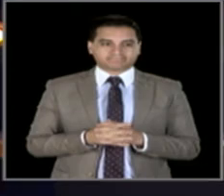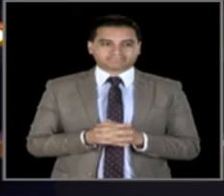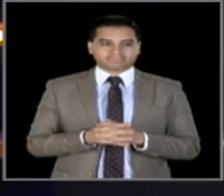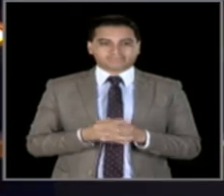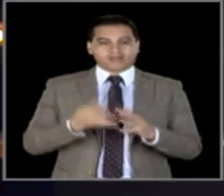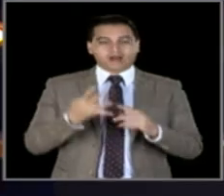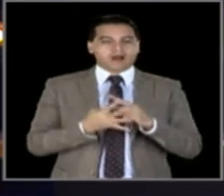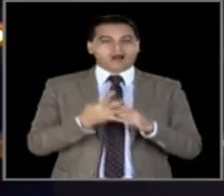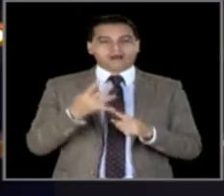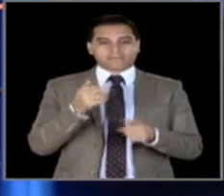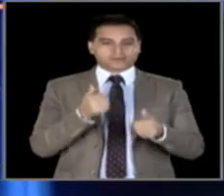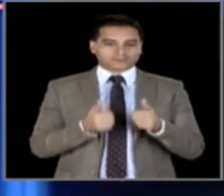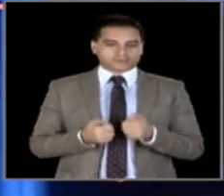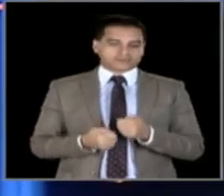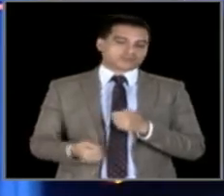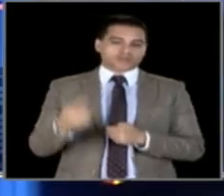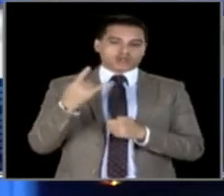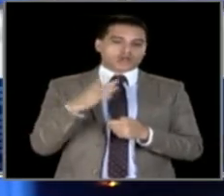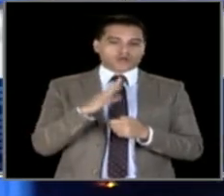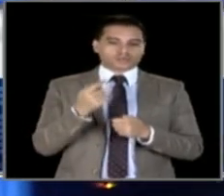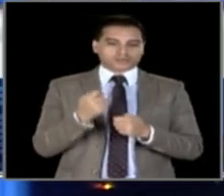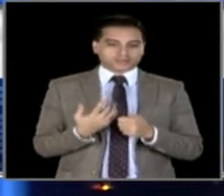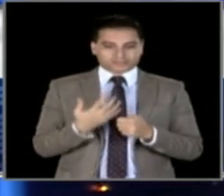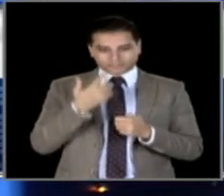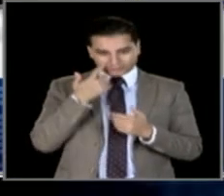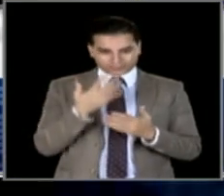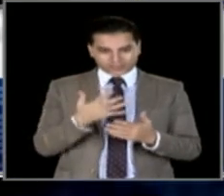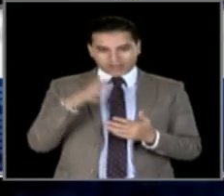أربع اختيارات بزائد 10 أو ناقص 5.